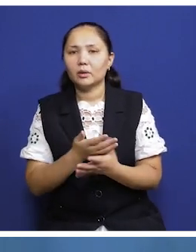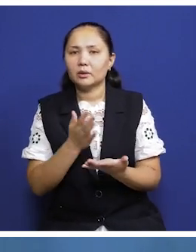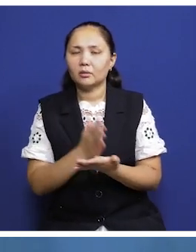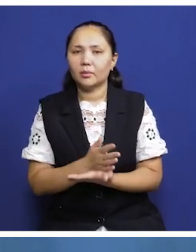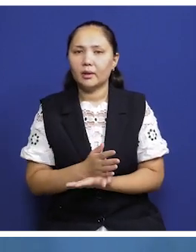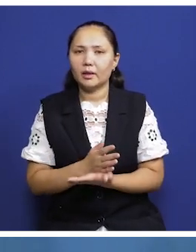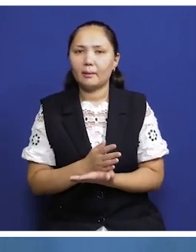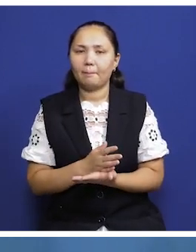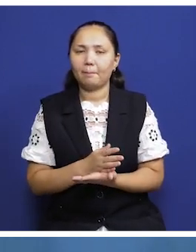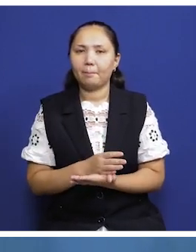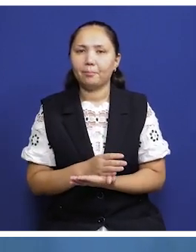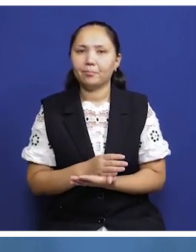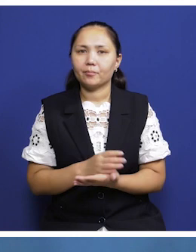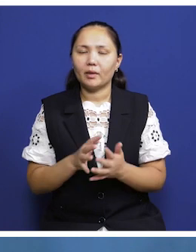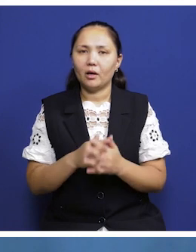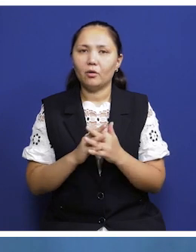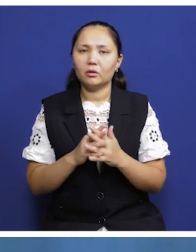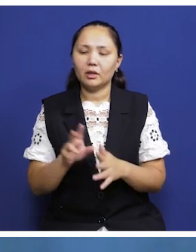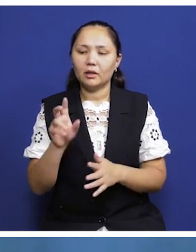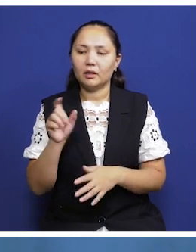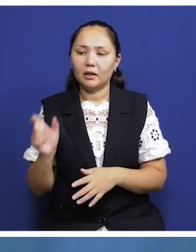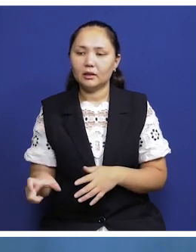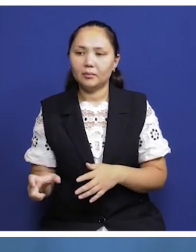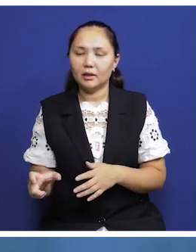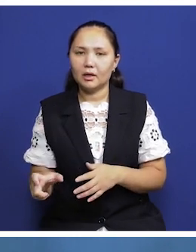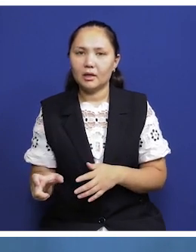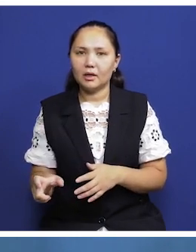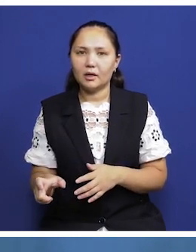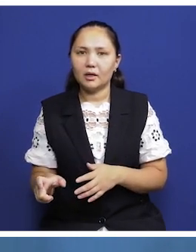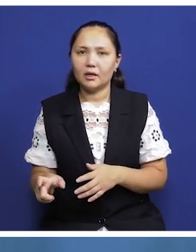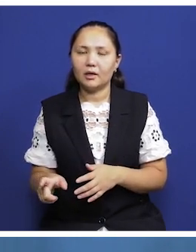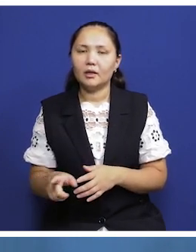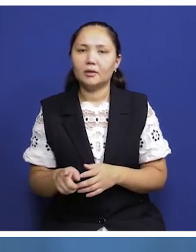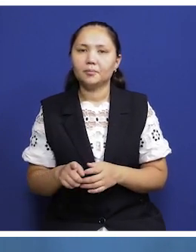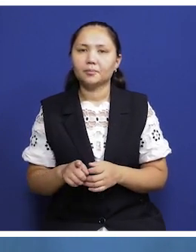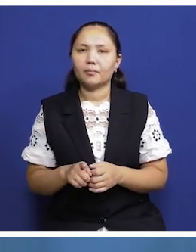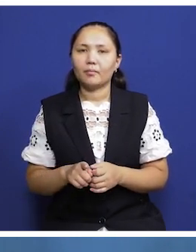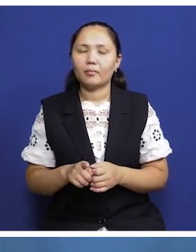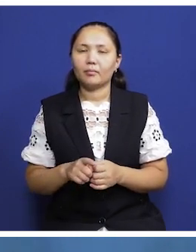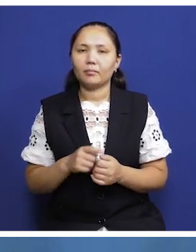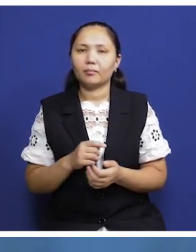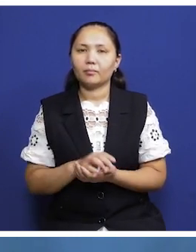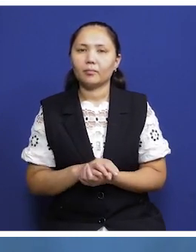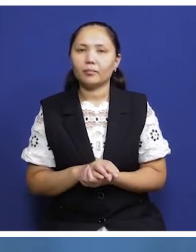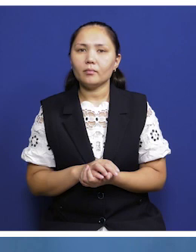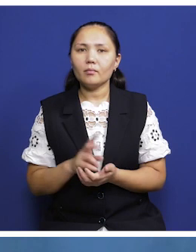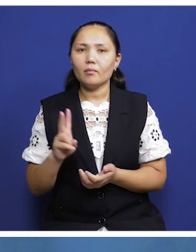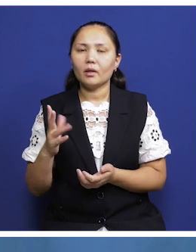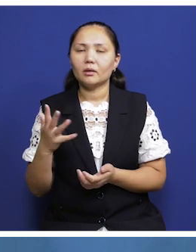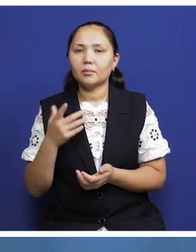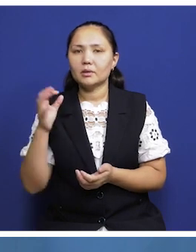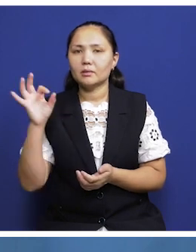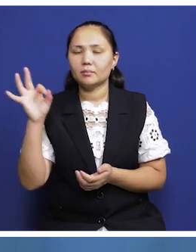gelirler. Ağılda tırgın azamattarımızda, o sıla solarının bir de mümkünçlük veri görürüz. Sol sebepten 2,5%